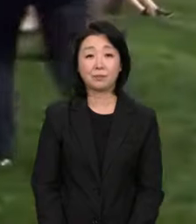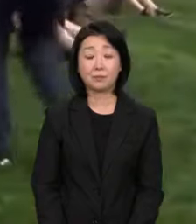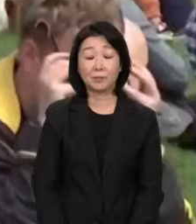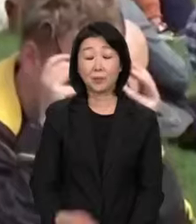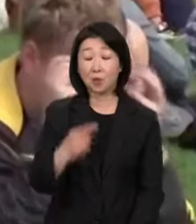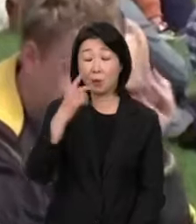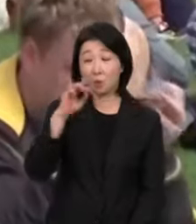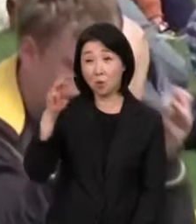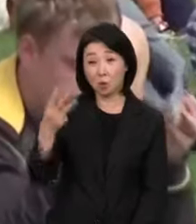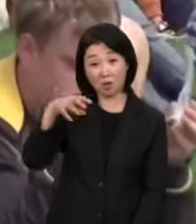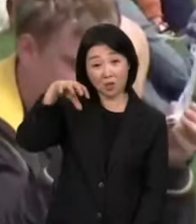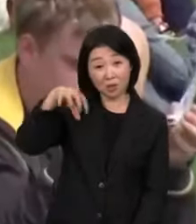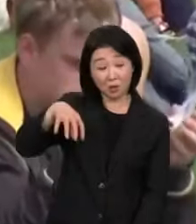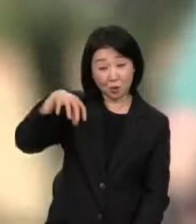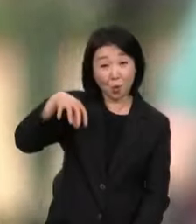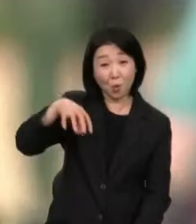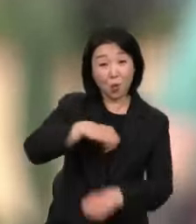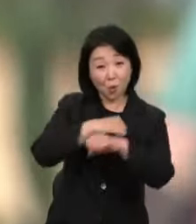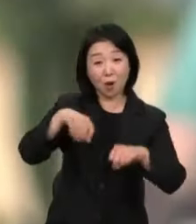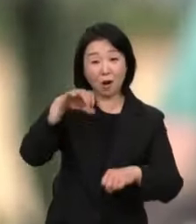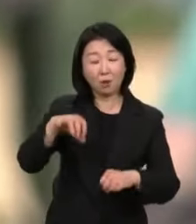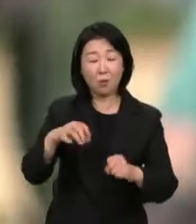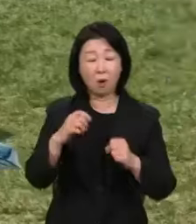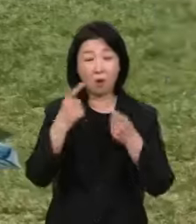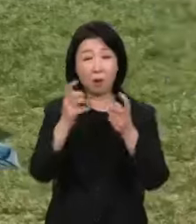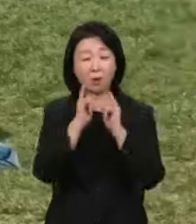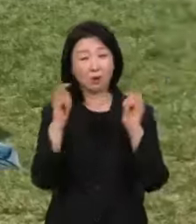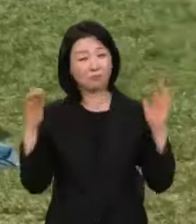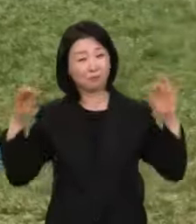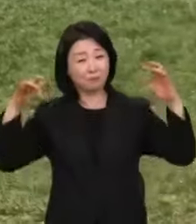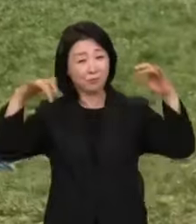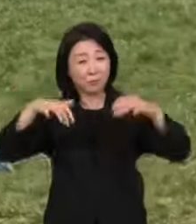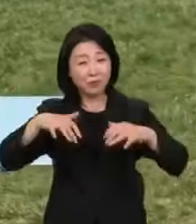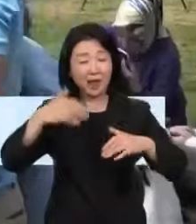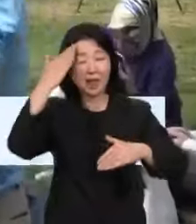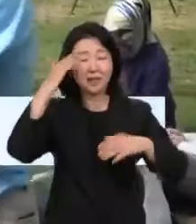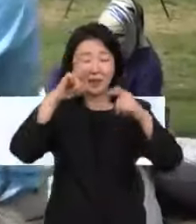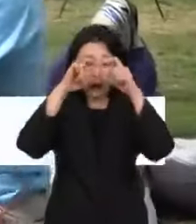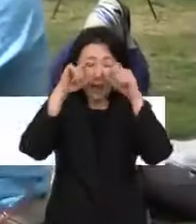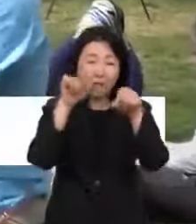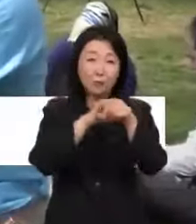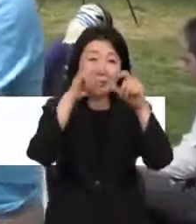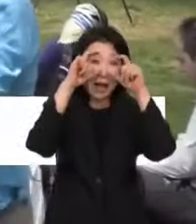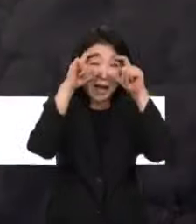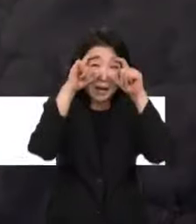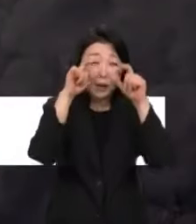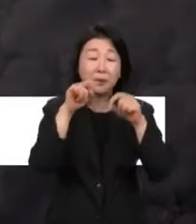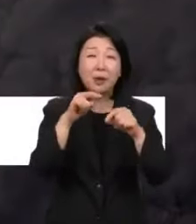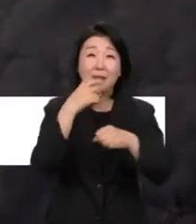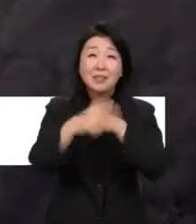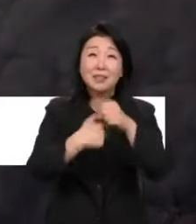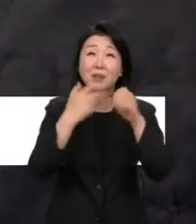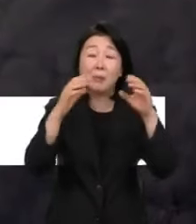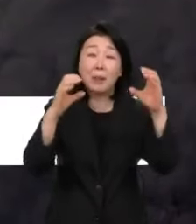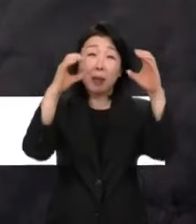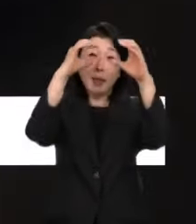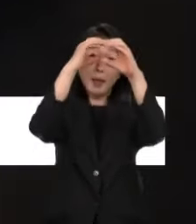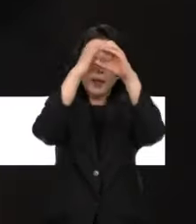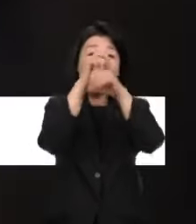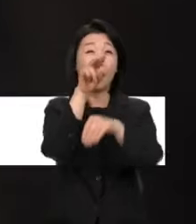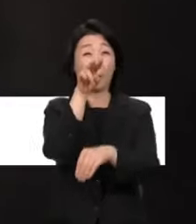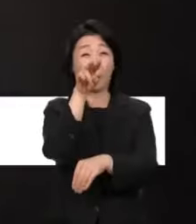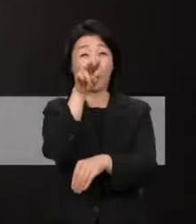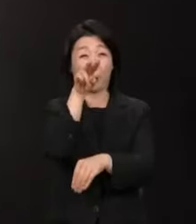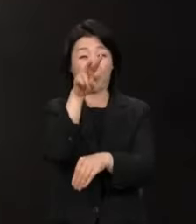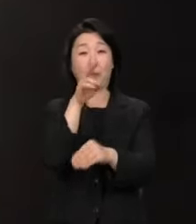미국 수도 워싱턴의 내셔널몰에 관광객들이 모였습니다. 저마다 선글라스와 특수안경을 끼고 7년 만에 온 개기일식을 관측하러